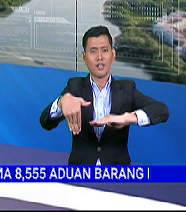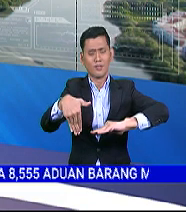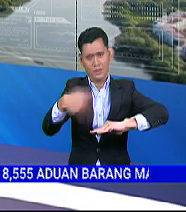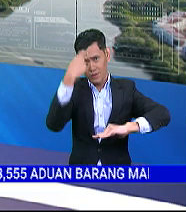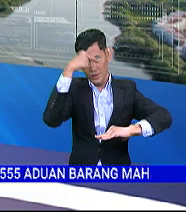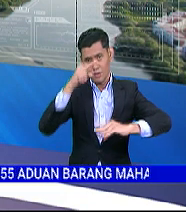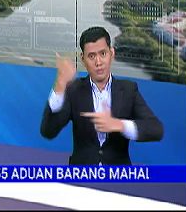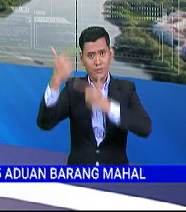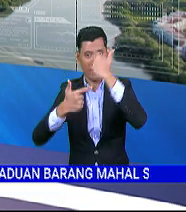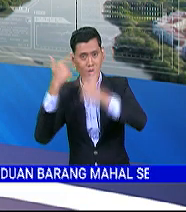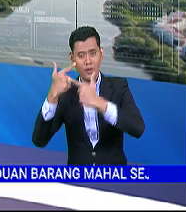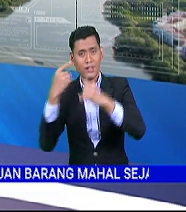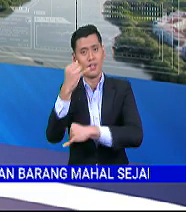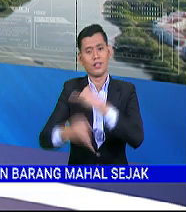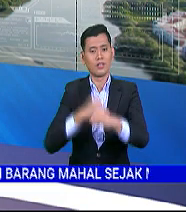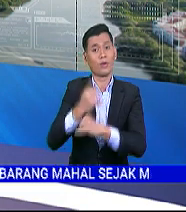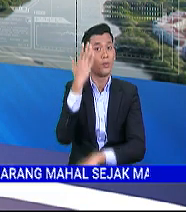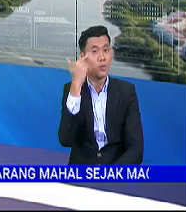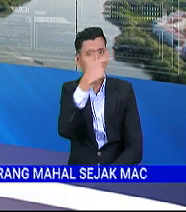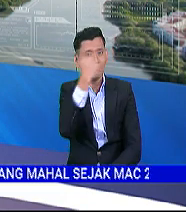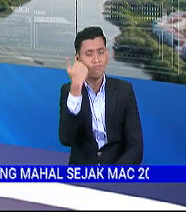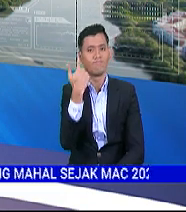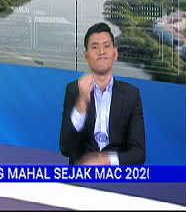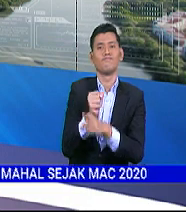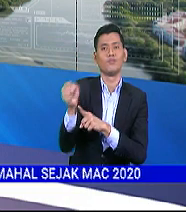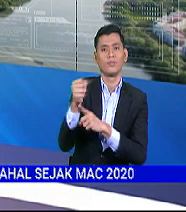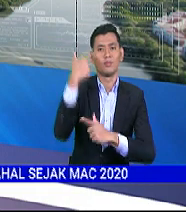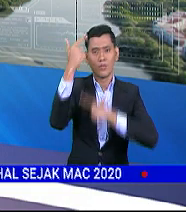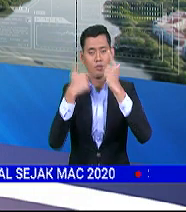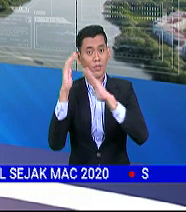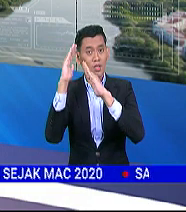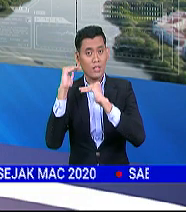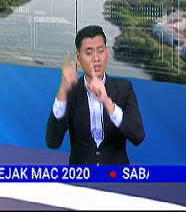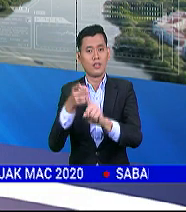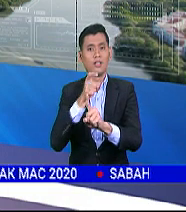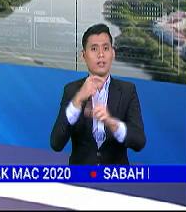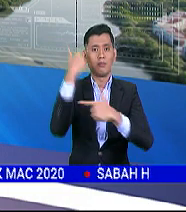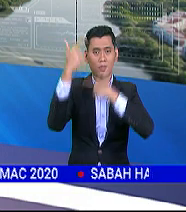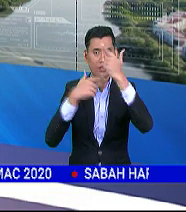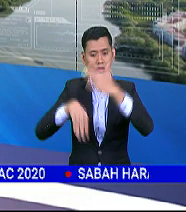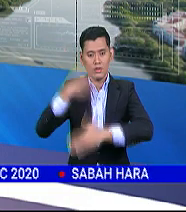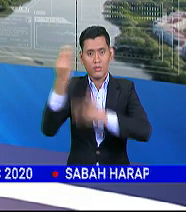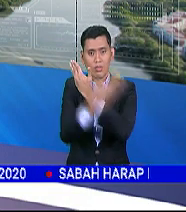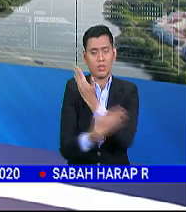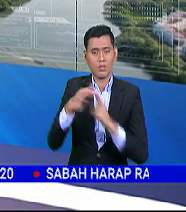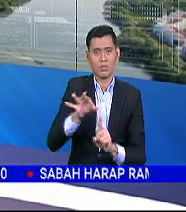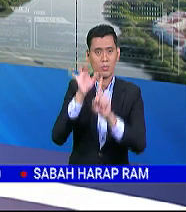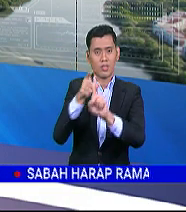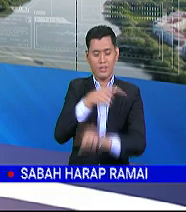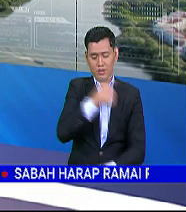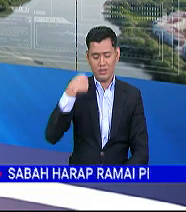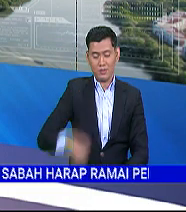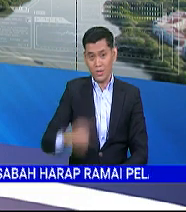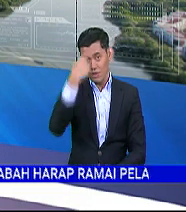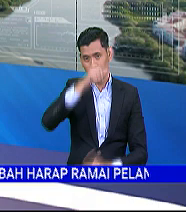kepada pelawat antarabangsa. Ini kerana sektor pelancongan Sabah banyak bergantung kepada pelancong asing terutama dari China